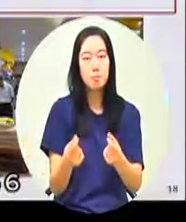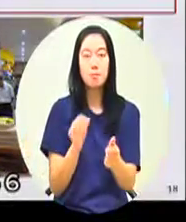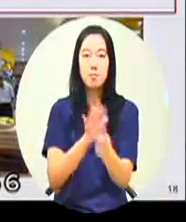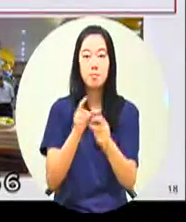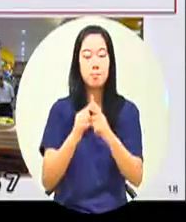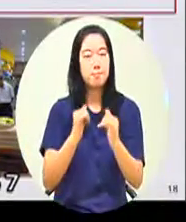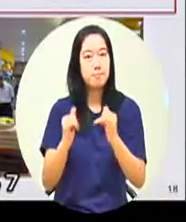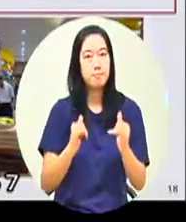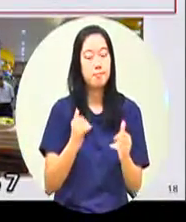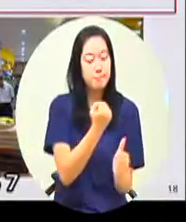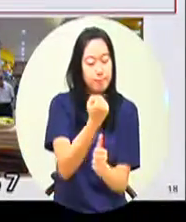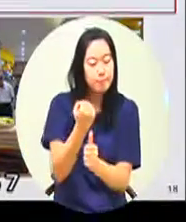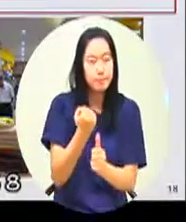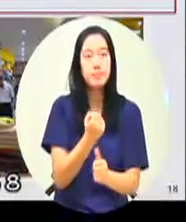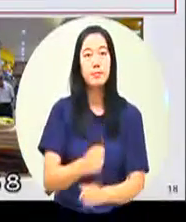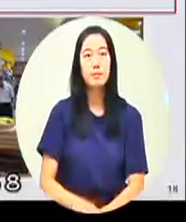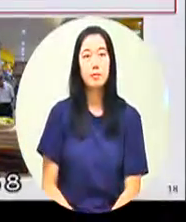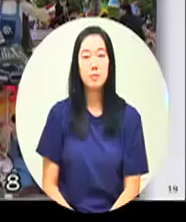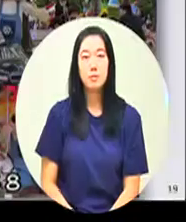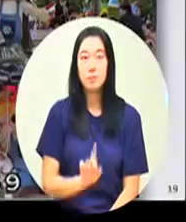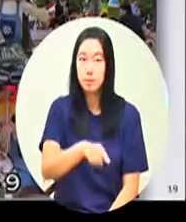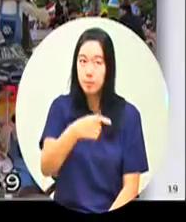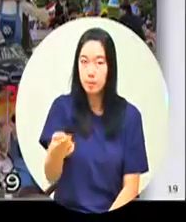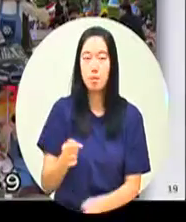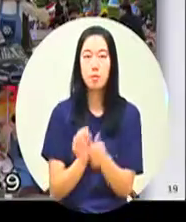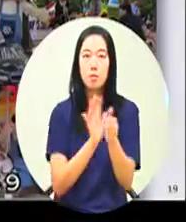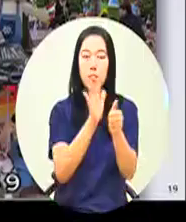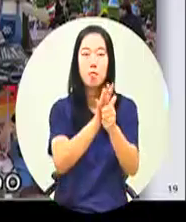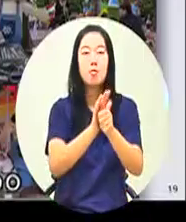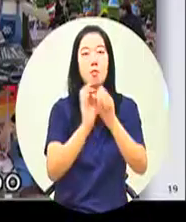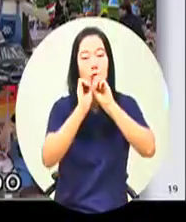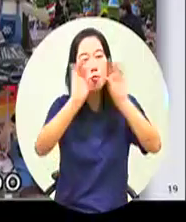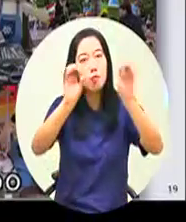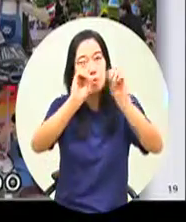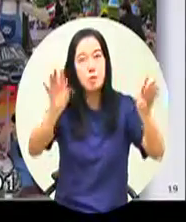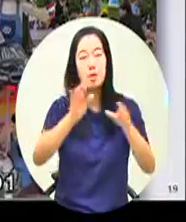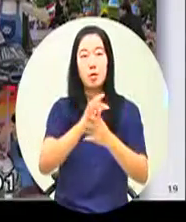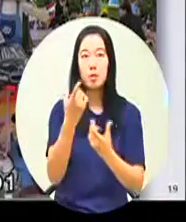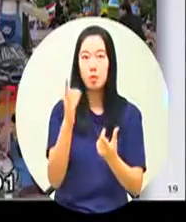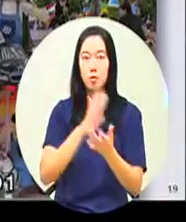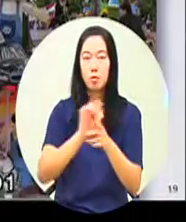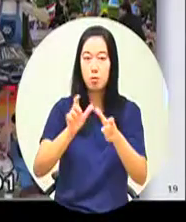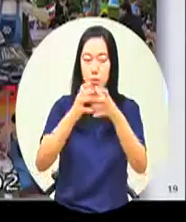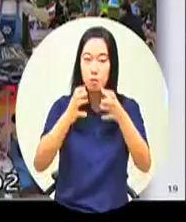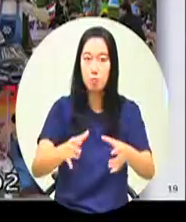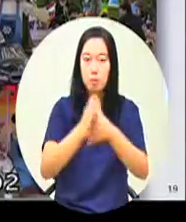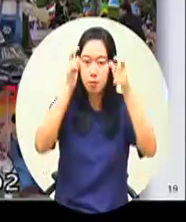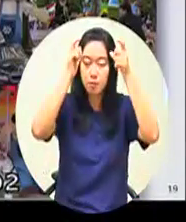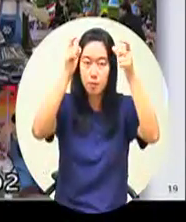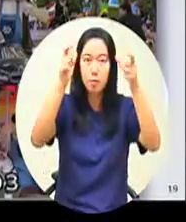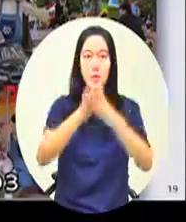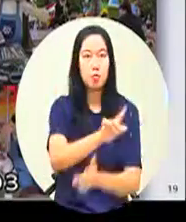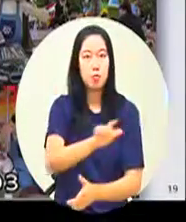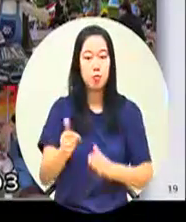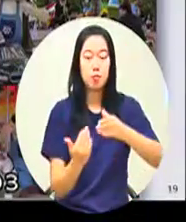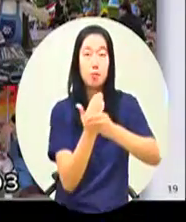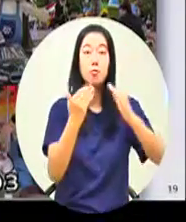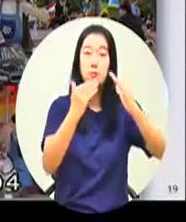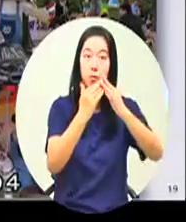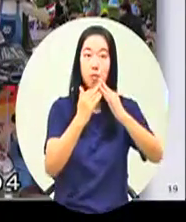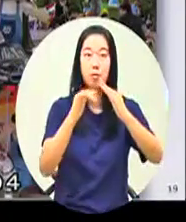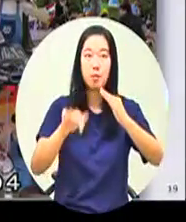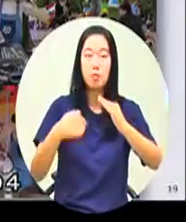环境。那整个在行销通路品牌方面呢，我们建置了一个高雄物产馆，我们联产旗舰